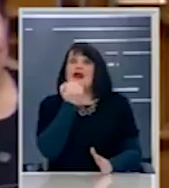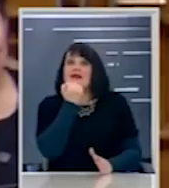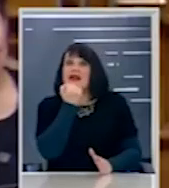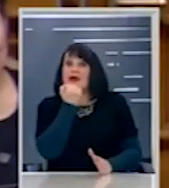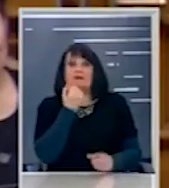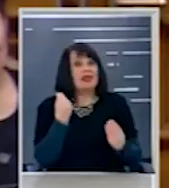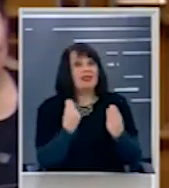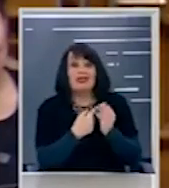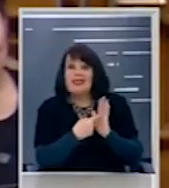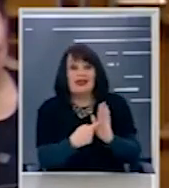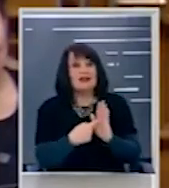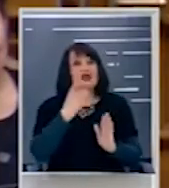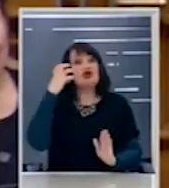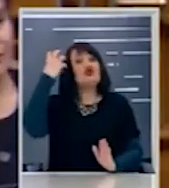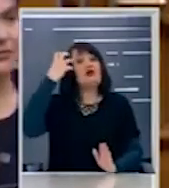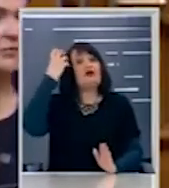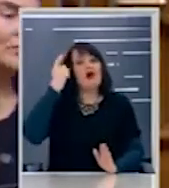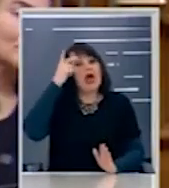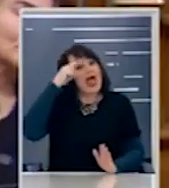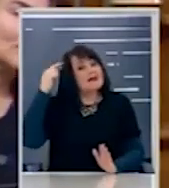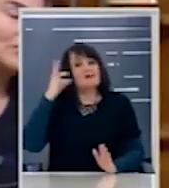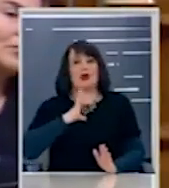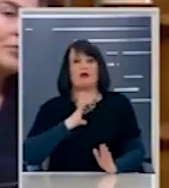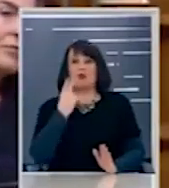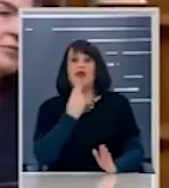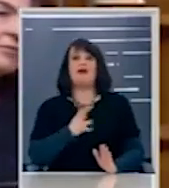σοφού. Έρχεται λοιπόν και παραλαμβάνει το ίδιο.